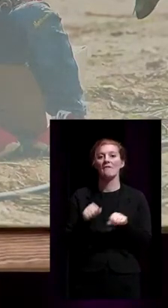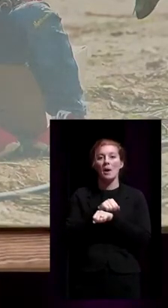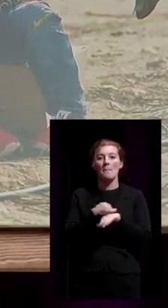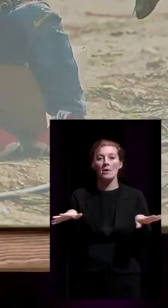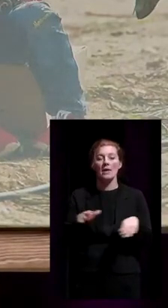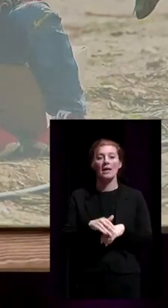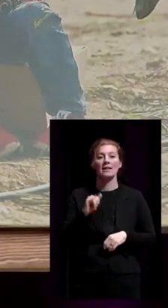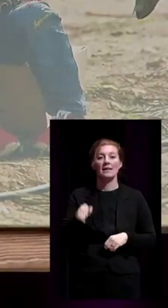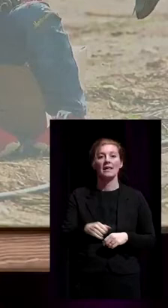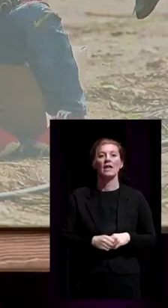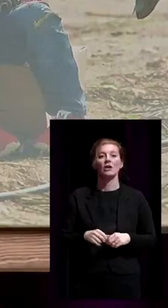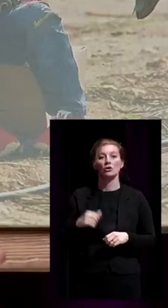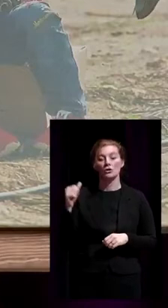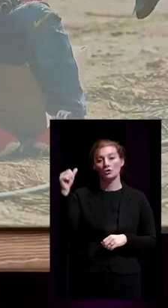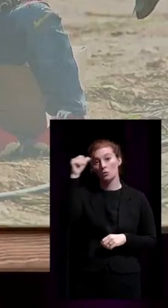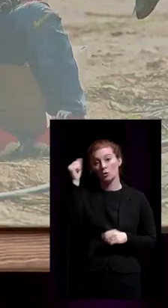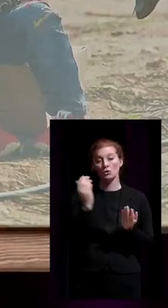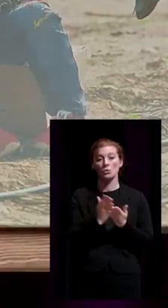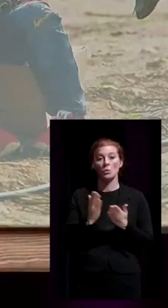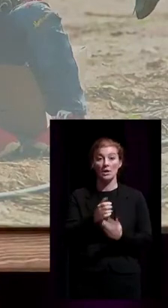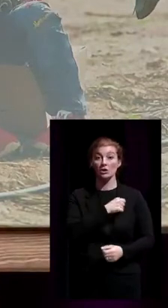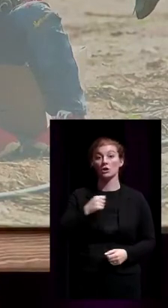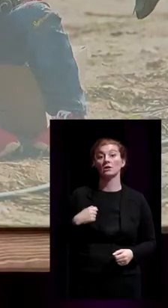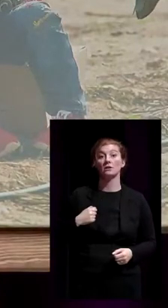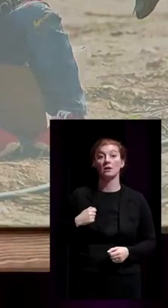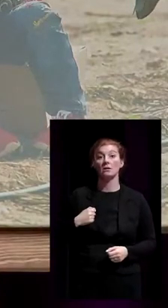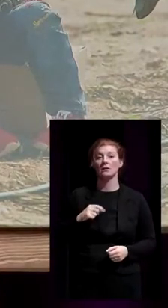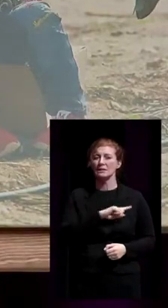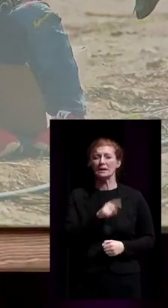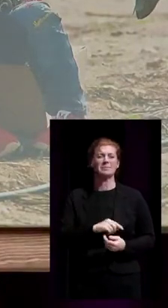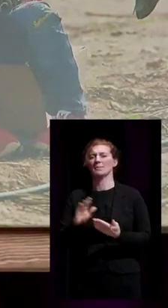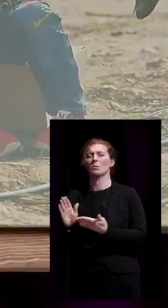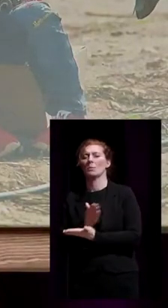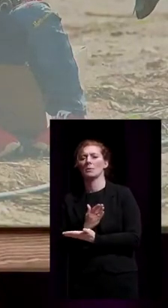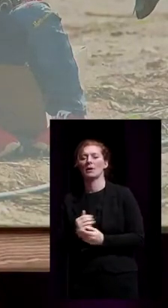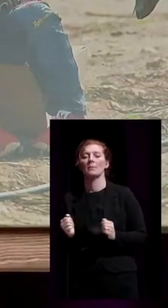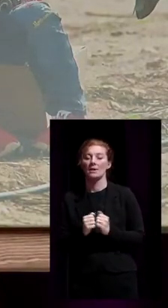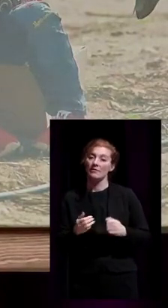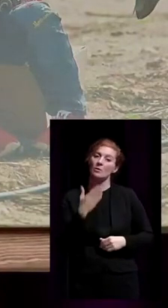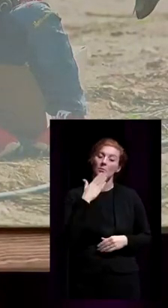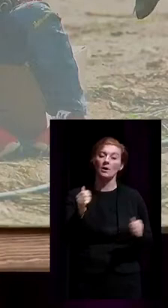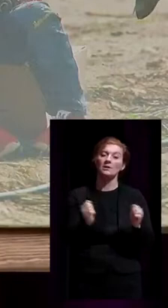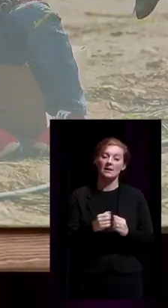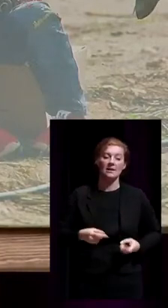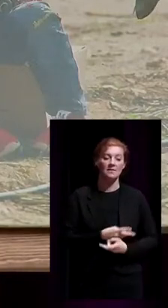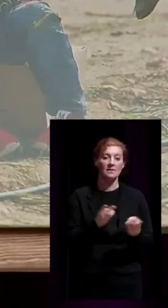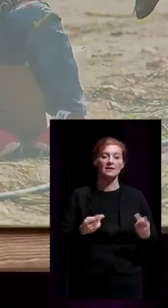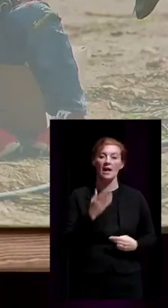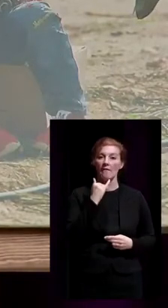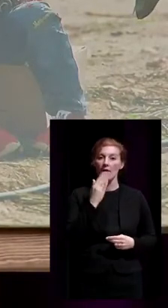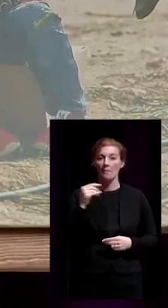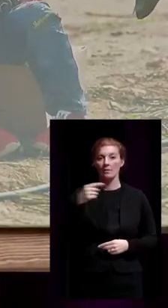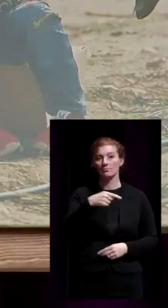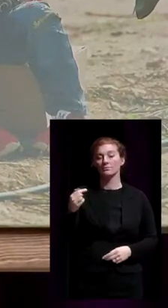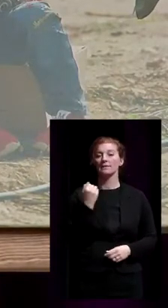gymnasieskolornas styrelser. Det togs bort. Men det var ju jättebra sätt att säga, visa vilka som är viktigast i skolan och